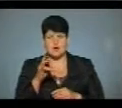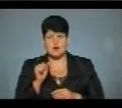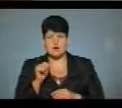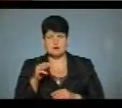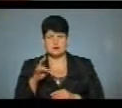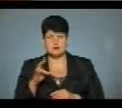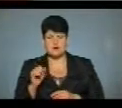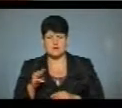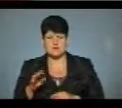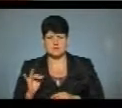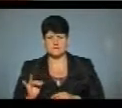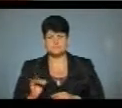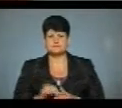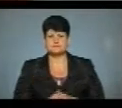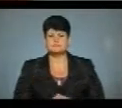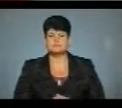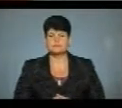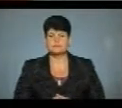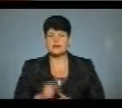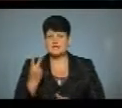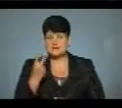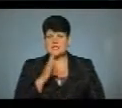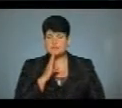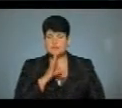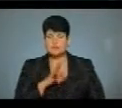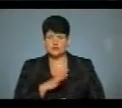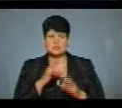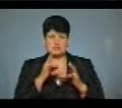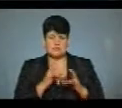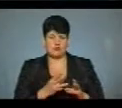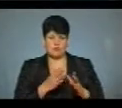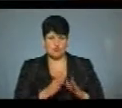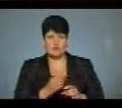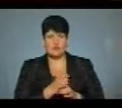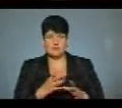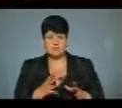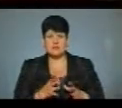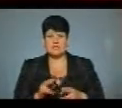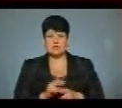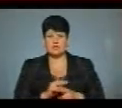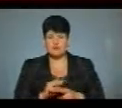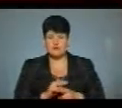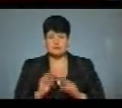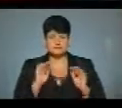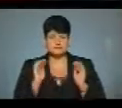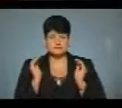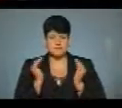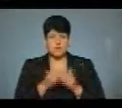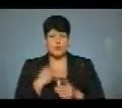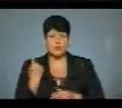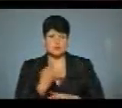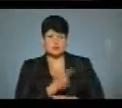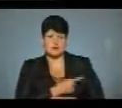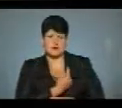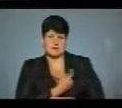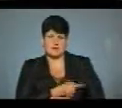терапії міської лікарні номер 1 Петро Комар. Дві дівчини, які травмувались внаслідок вибуху, лікувалися у відділенні інтенсивної терапії обласної